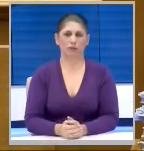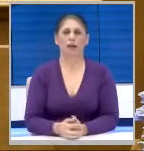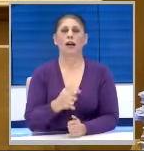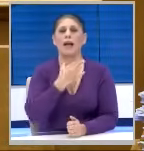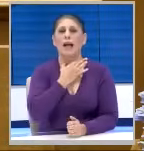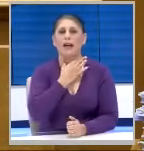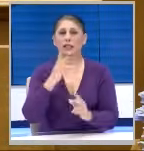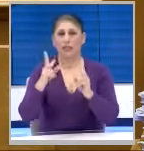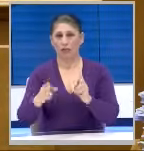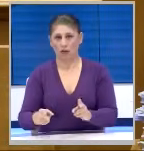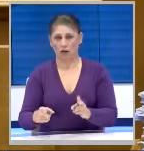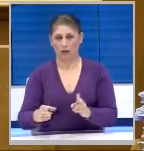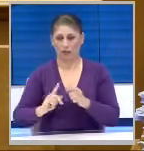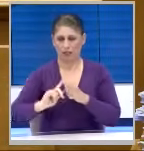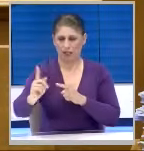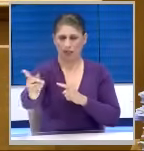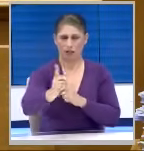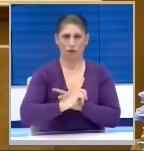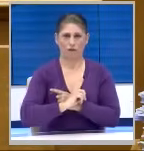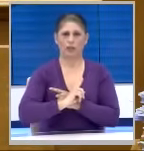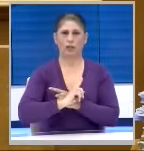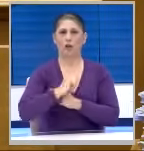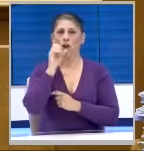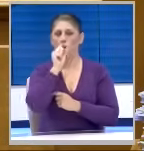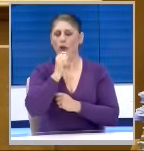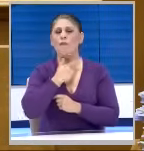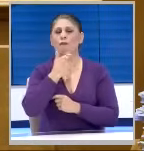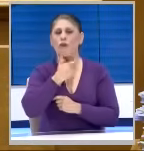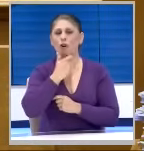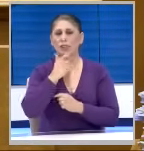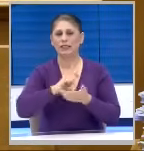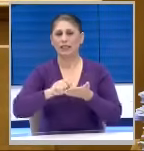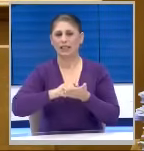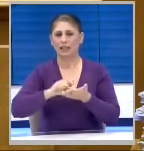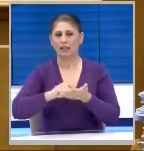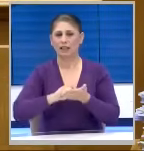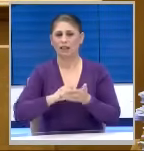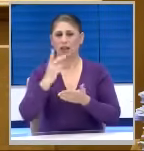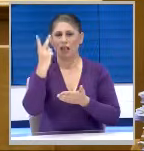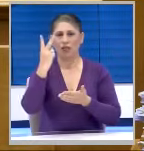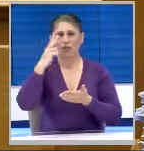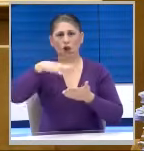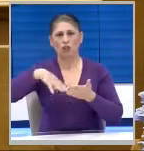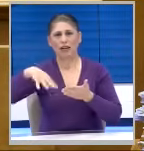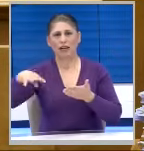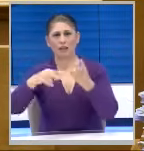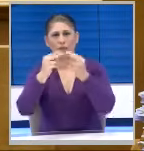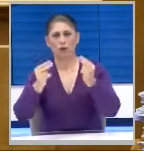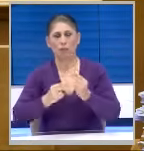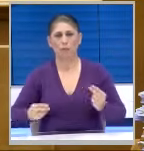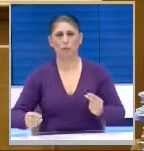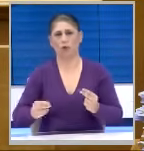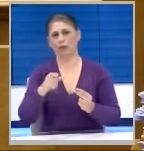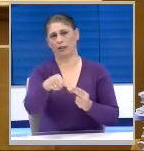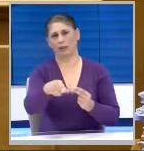διακοπή της κυκλοφορίας και φωνητικές καταγραφές δύο μόνον σελίδες από το πόρισμα γεραπετρίτη της